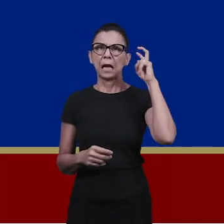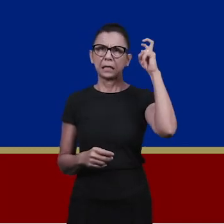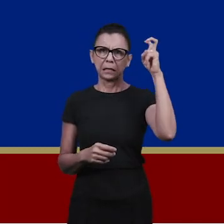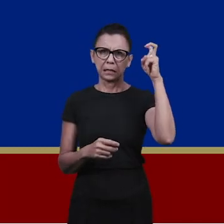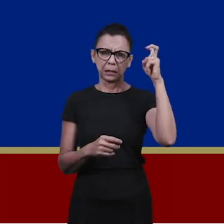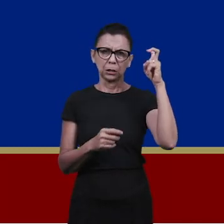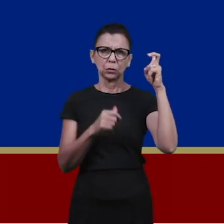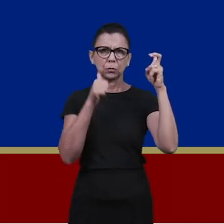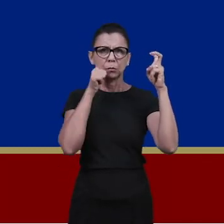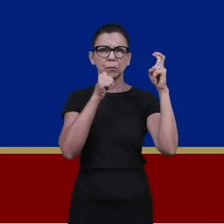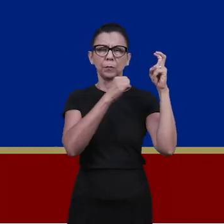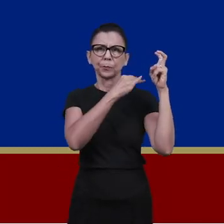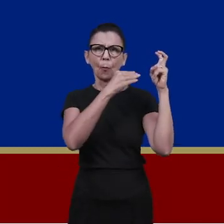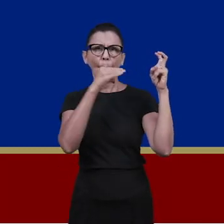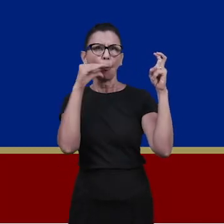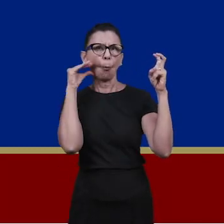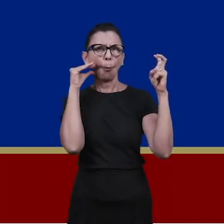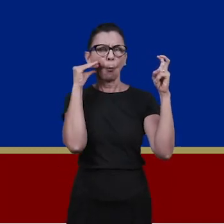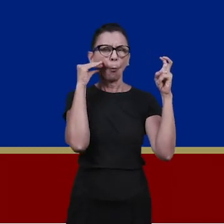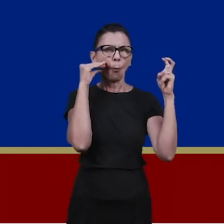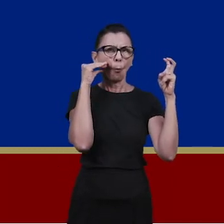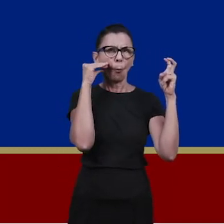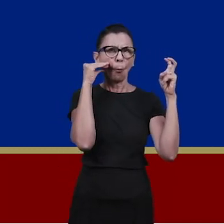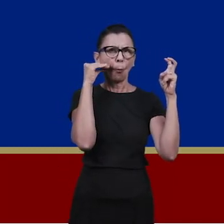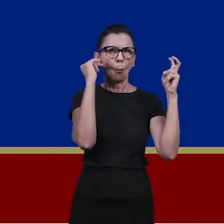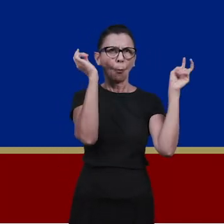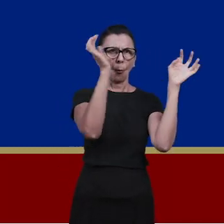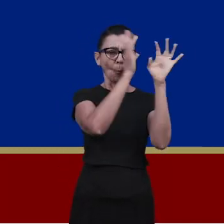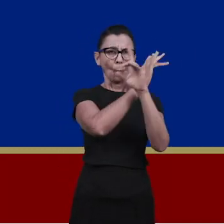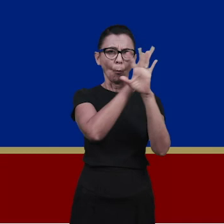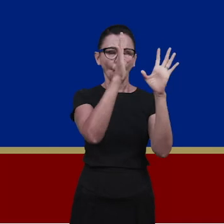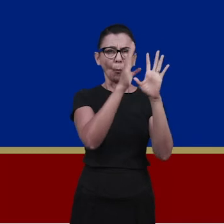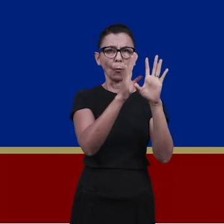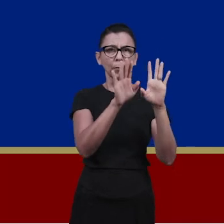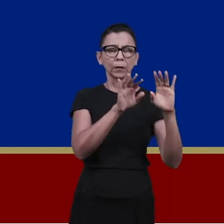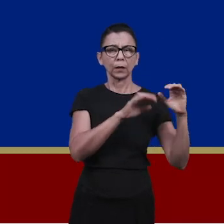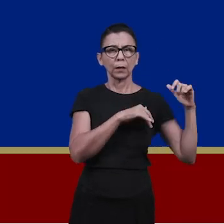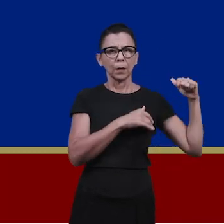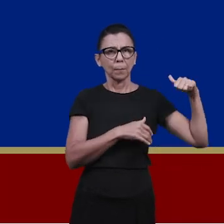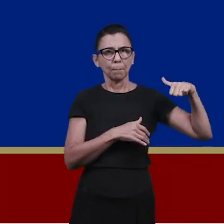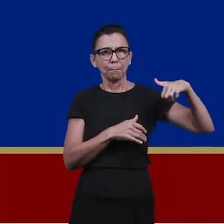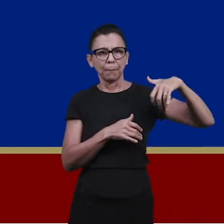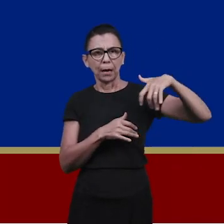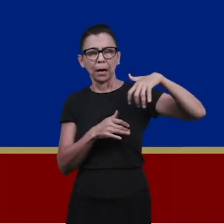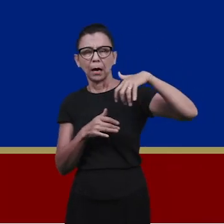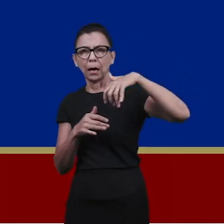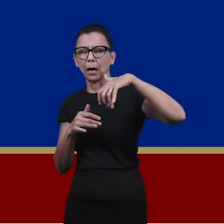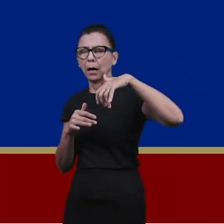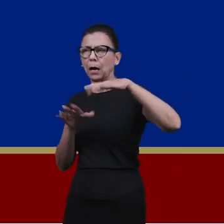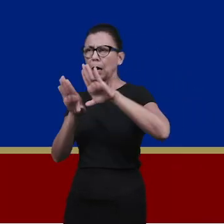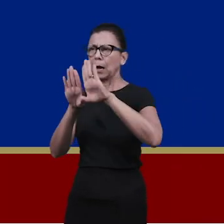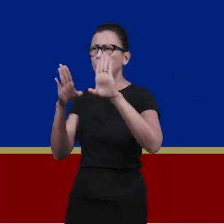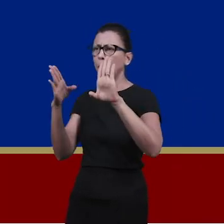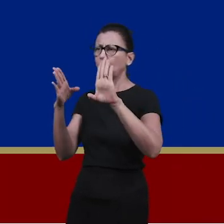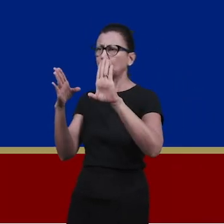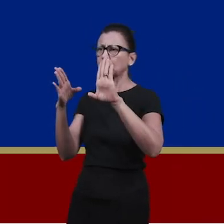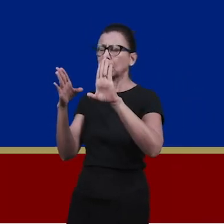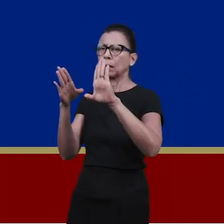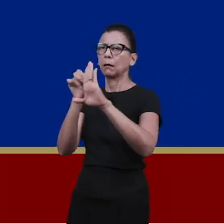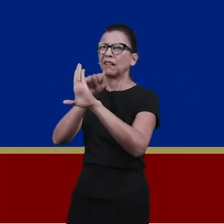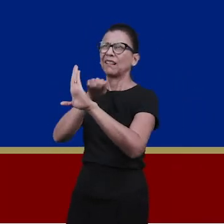arrivées devant la porte, mais la porte était déjà fermée pour elles. De la même manière, le